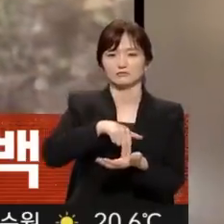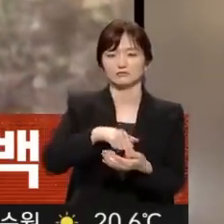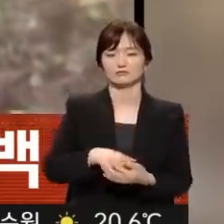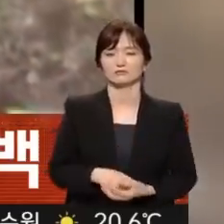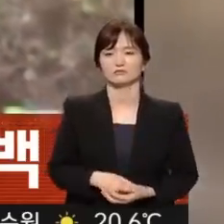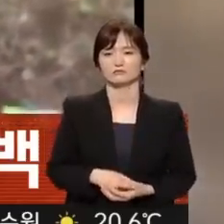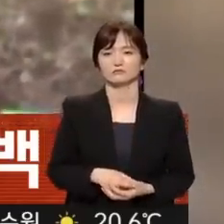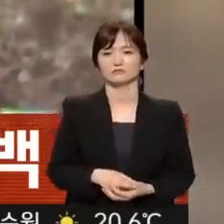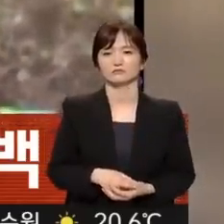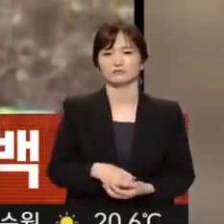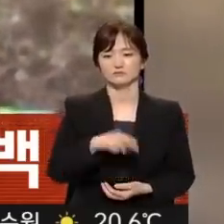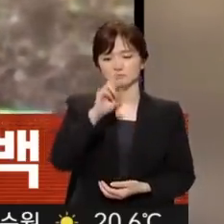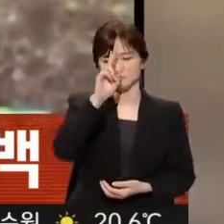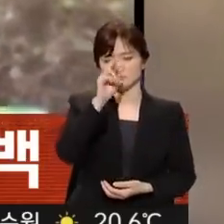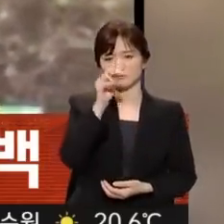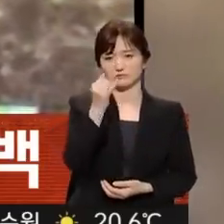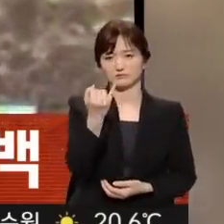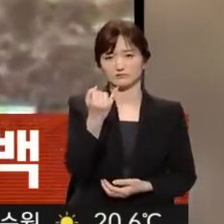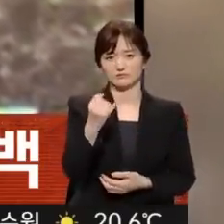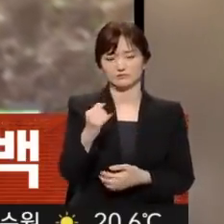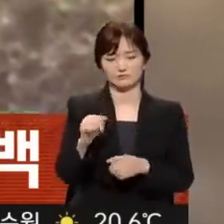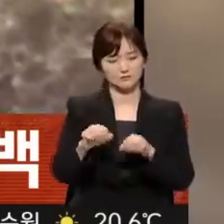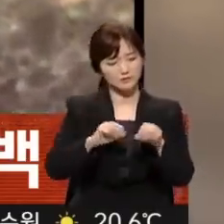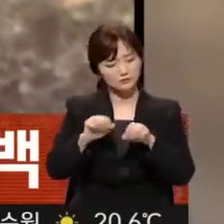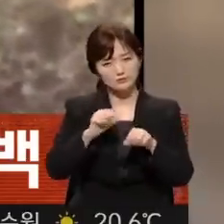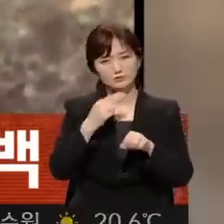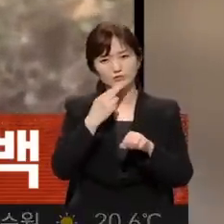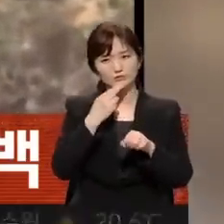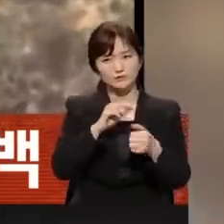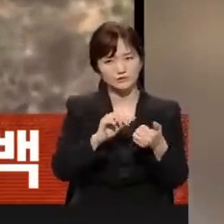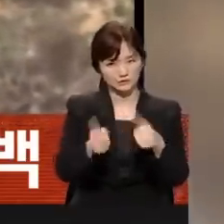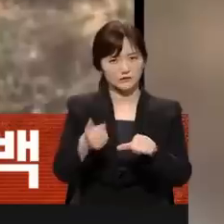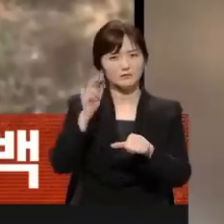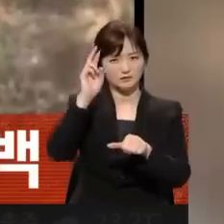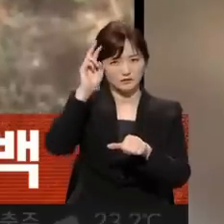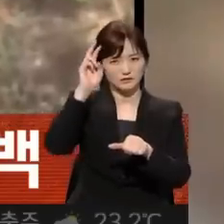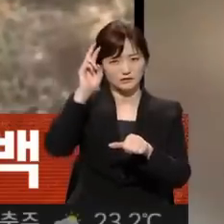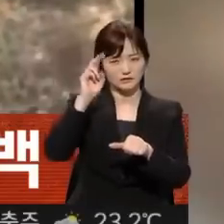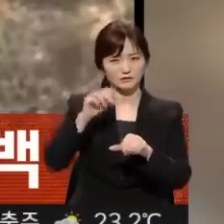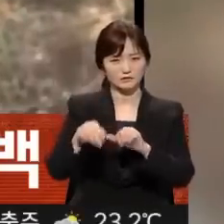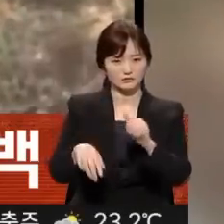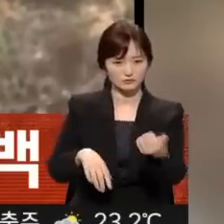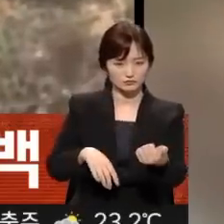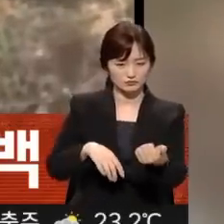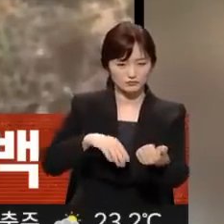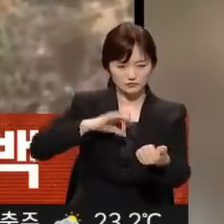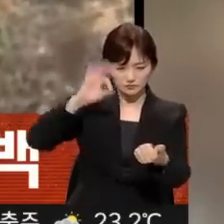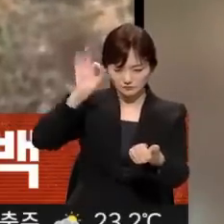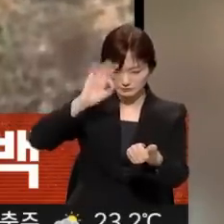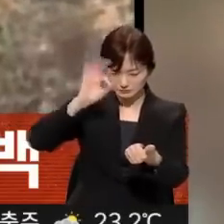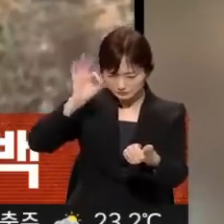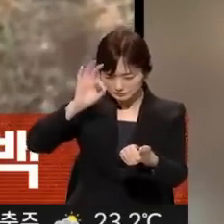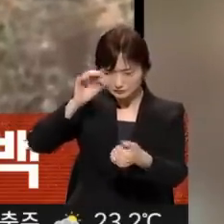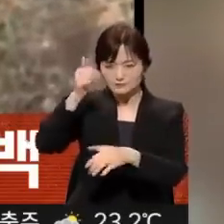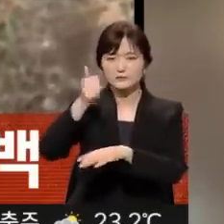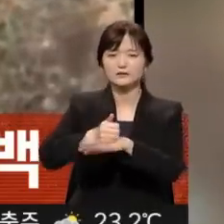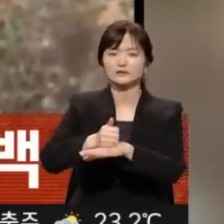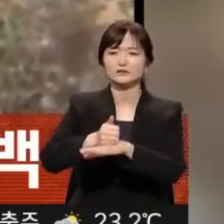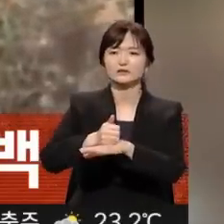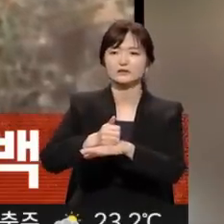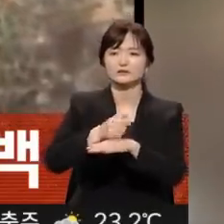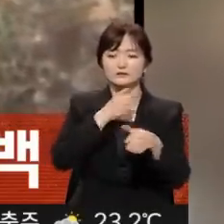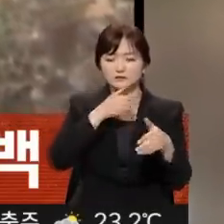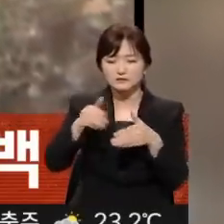반응이라죠. 박 씨의 생활 반응 자체가 없어서 아마 사망을 했다고 판단하고 시신을 찾기로 했습니다. 결국은